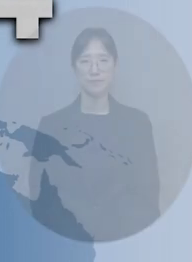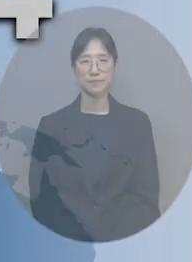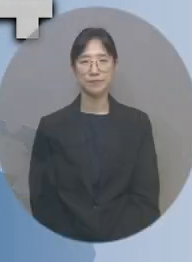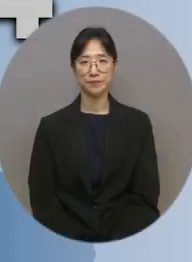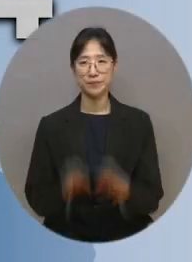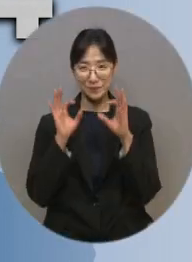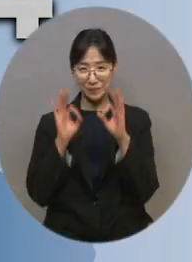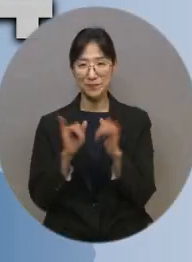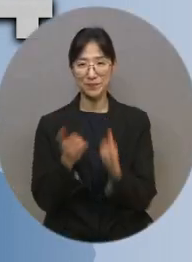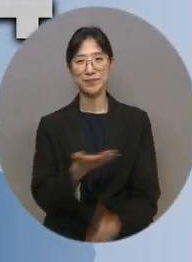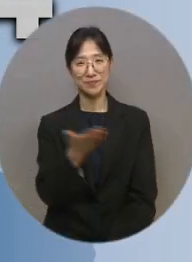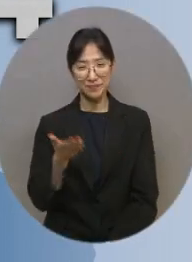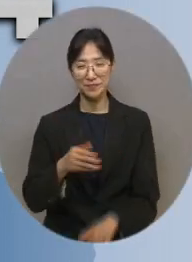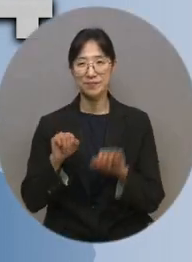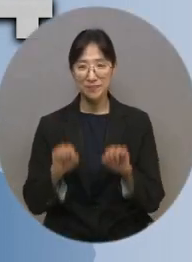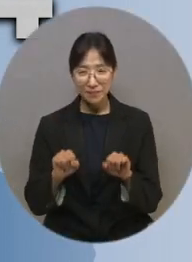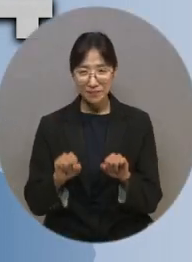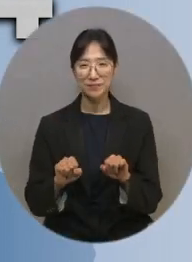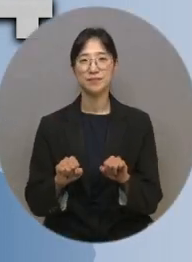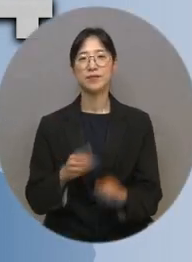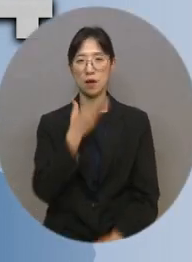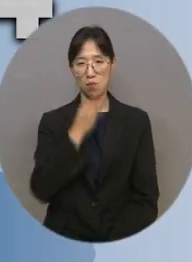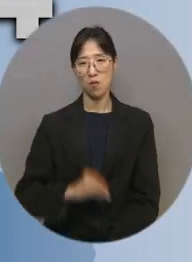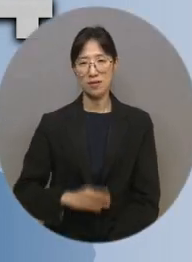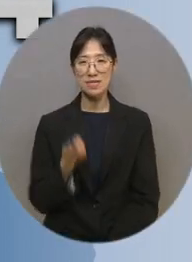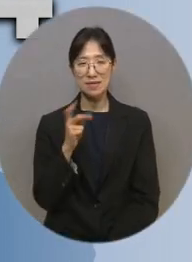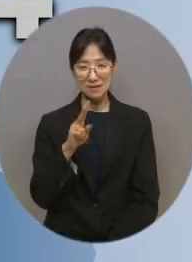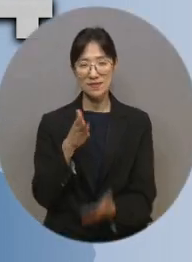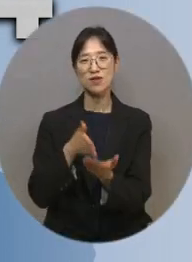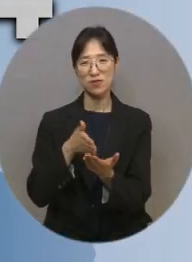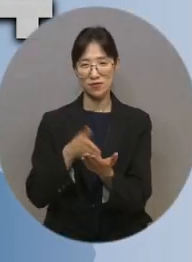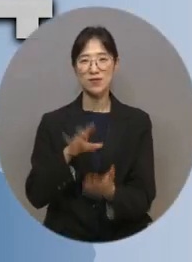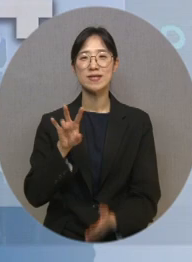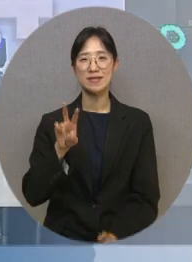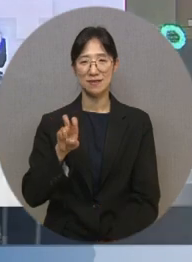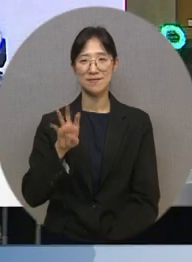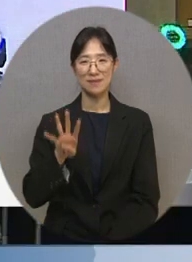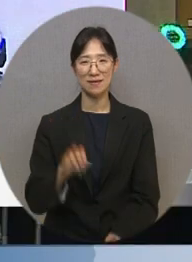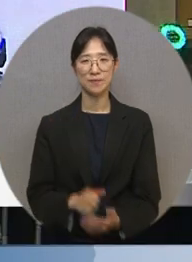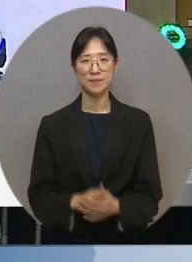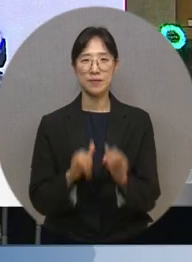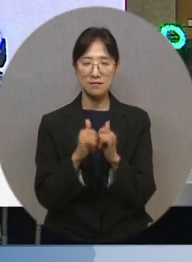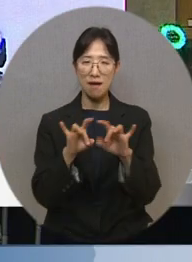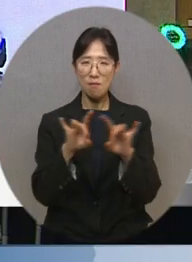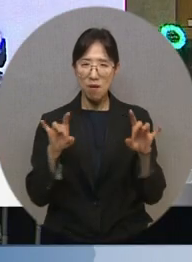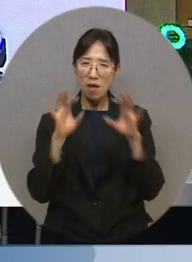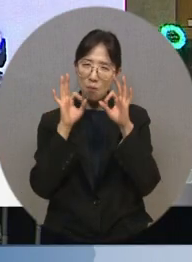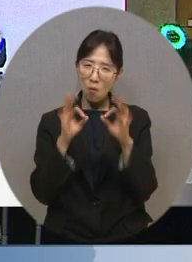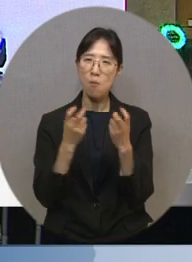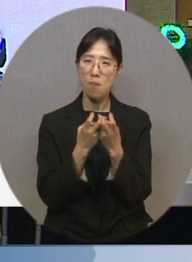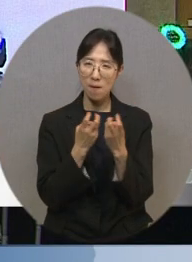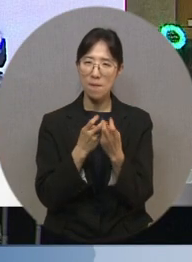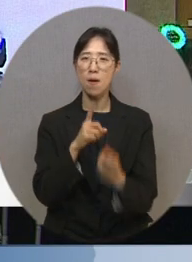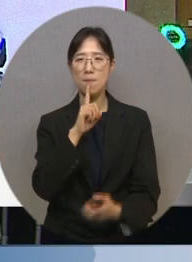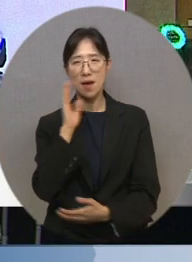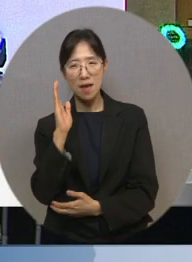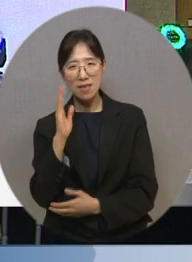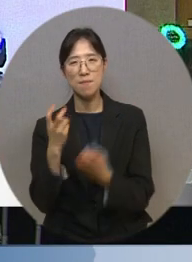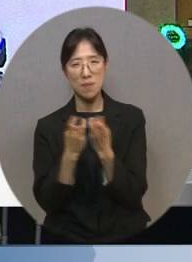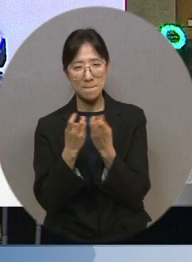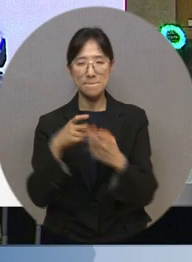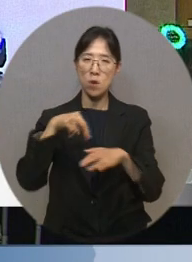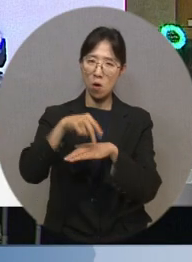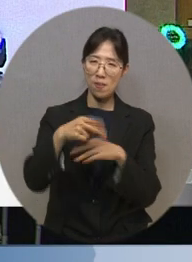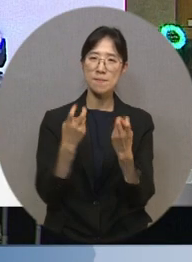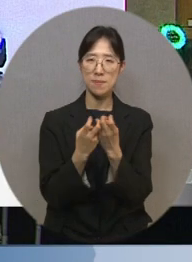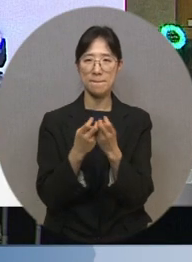시청자 여러분 안녕하십니까? WBC 복지TV 뉴스 24입니다. 사람마다 보는 방법, 말하는 방법, 걷는